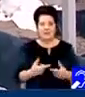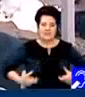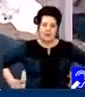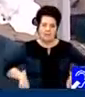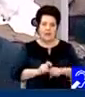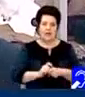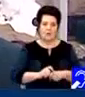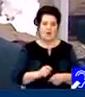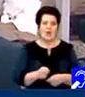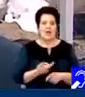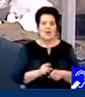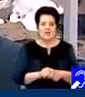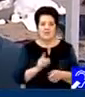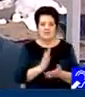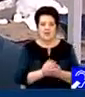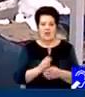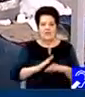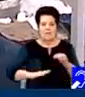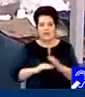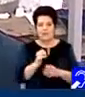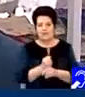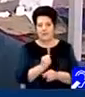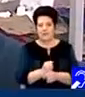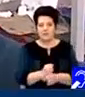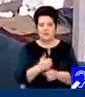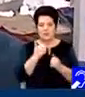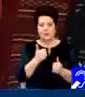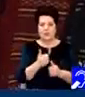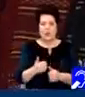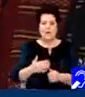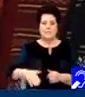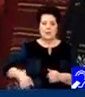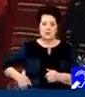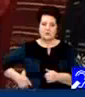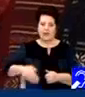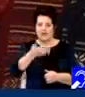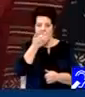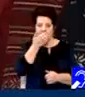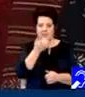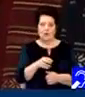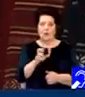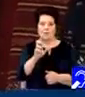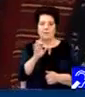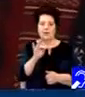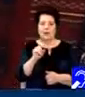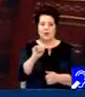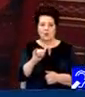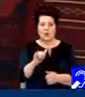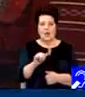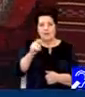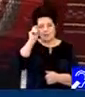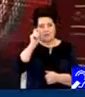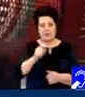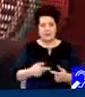la brâu, pentru că este din lână și este foarte bun pentru spate. Asta este un brâu bărbătesc, undeva la 12